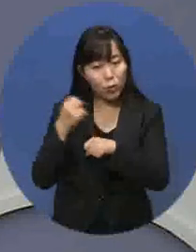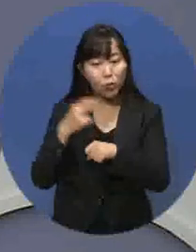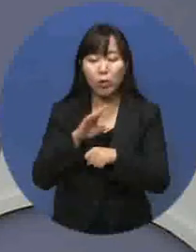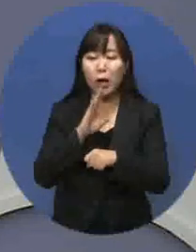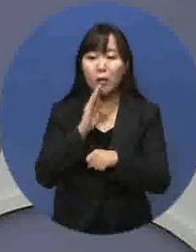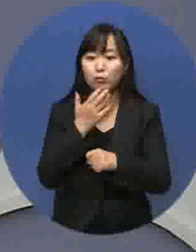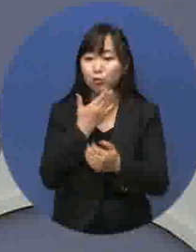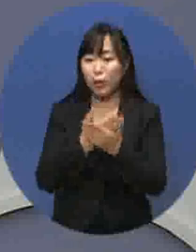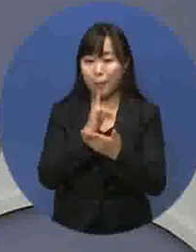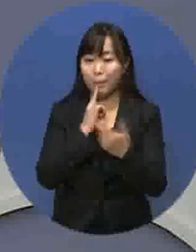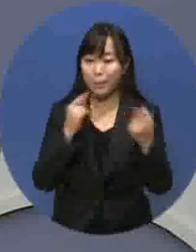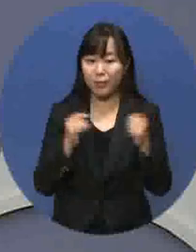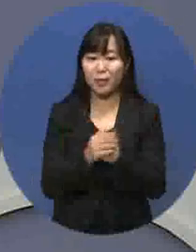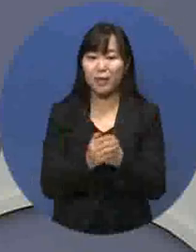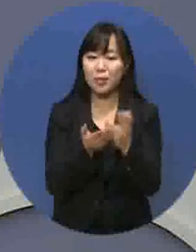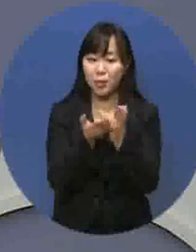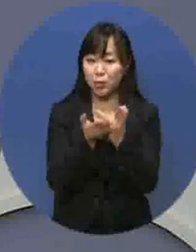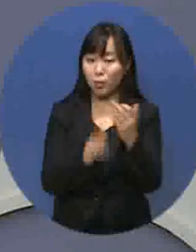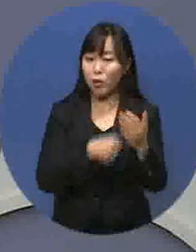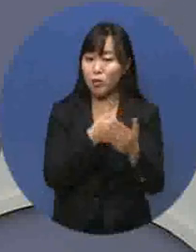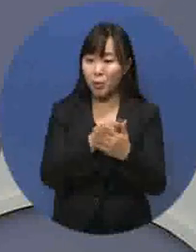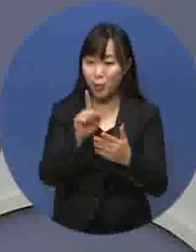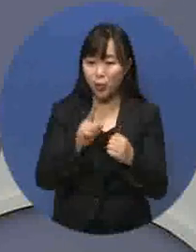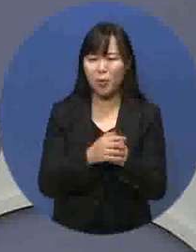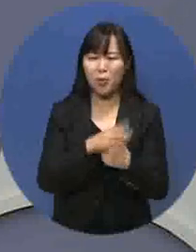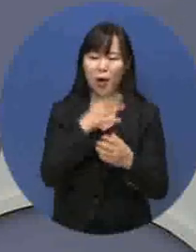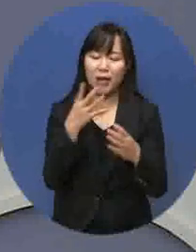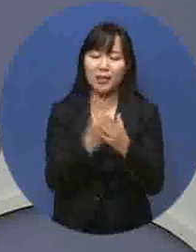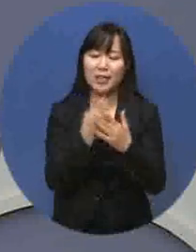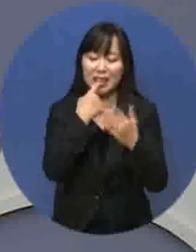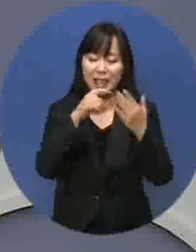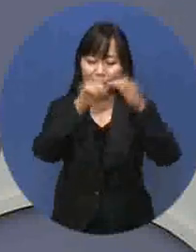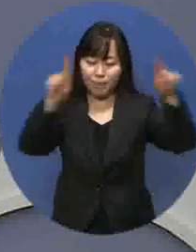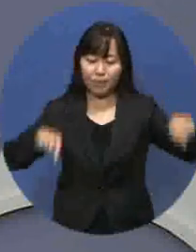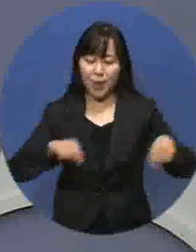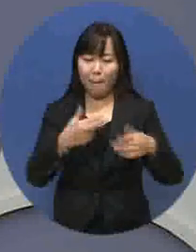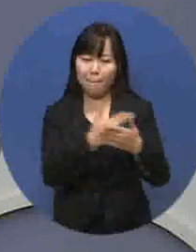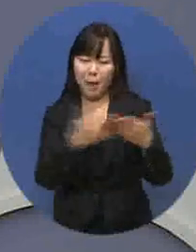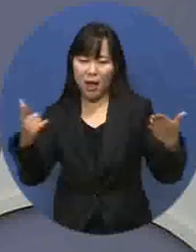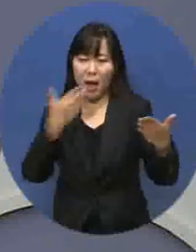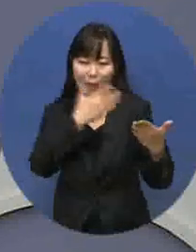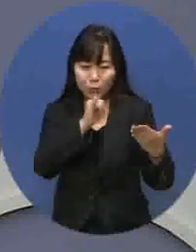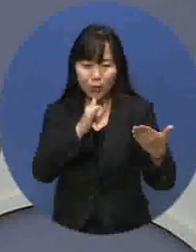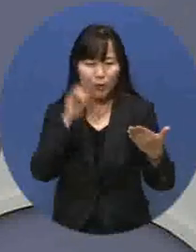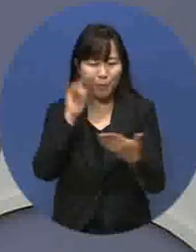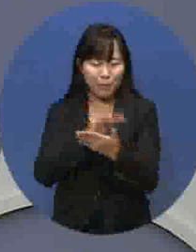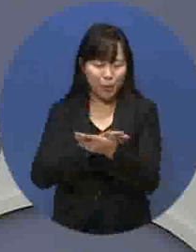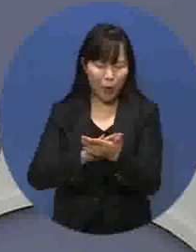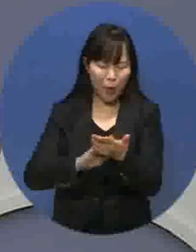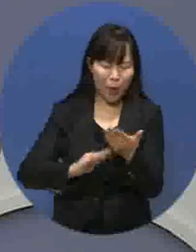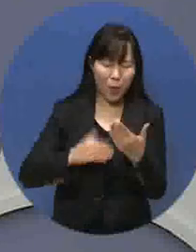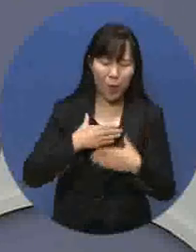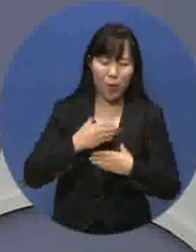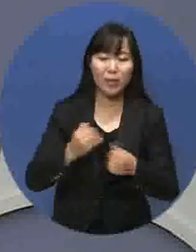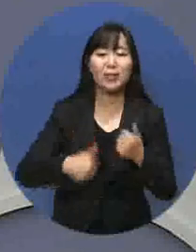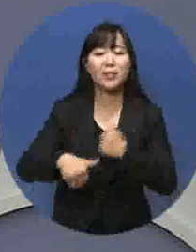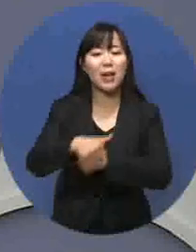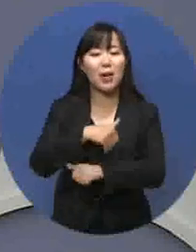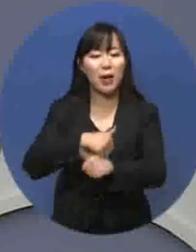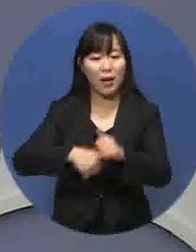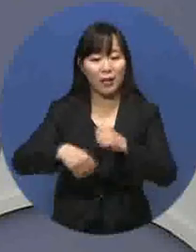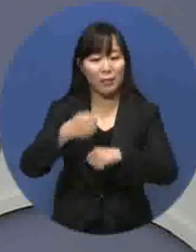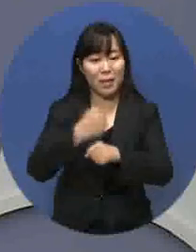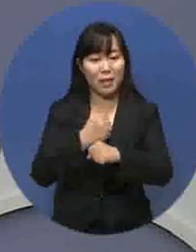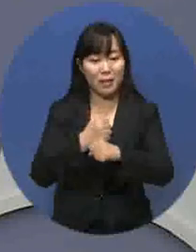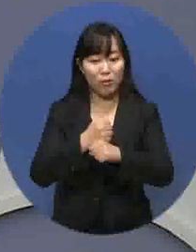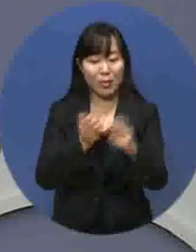중요한 말씀해 주셨는데 제주 선택하신 게 이렇게 백지처럼 비울 수 있는 평온한 상태를 좀 이제 만들려고 가신다고